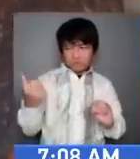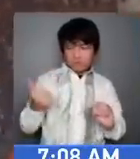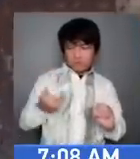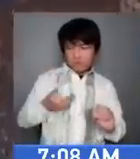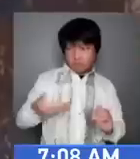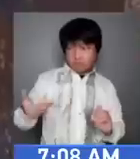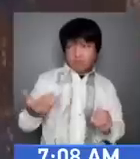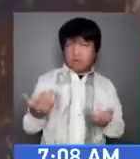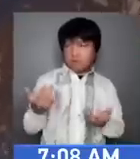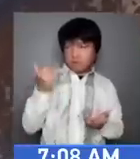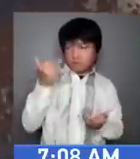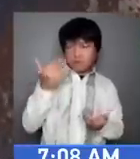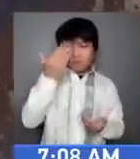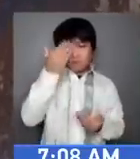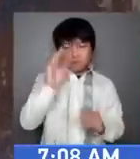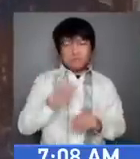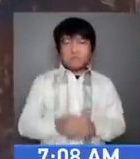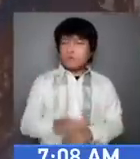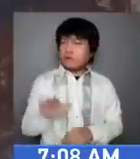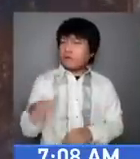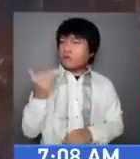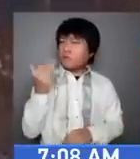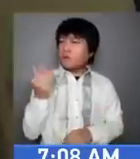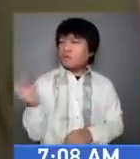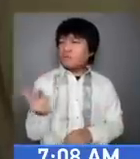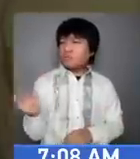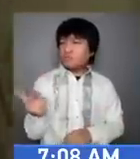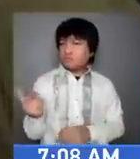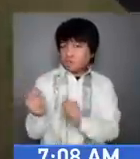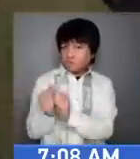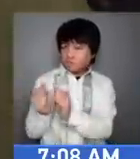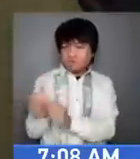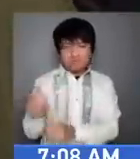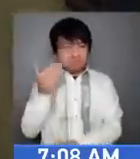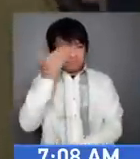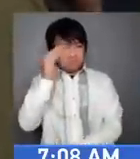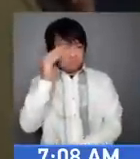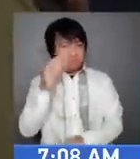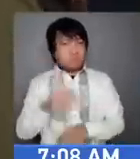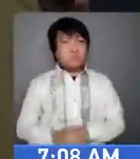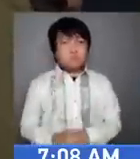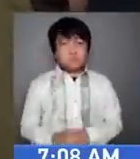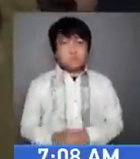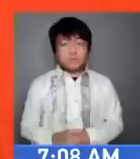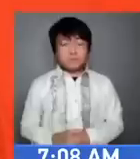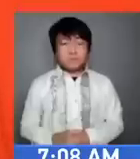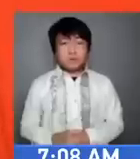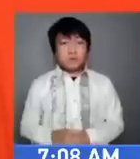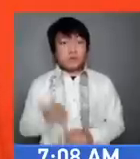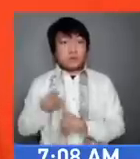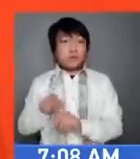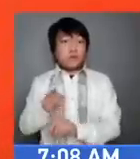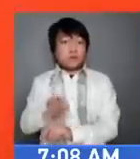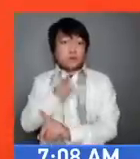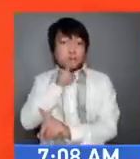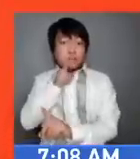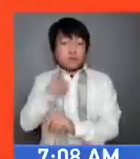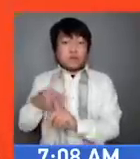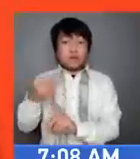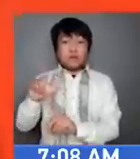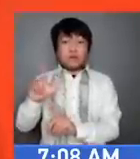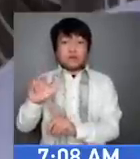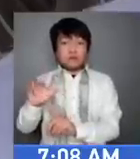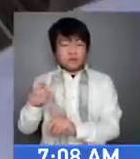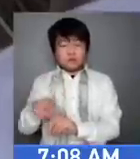nito. Bakit ka naman niya itadamay? Hindi ko po alam sa kanya, sir. Wala namang pahayag ang suspect na si Hilario. Maar pa mga suspect sa